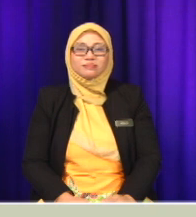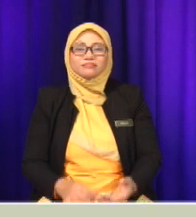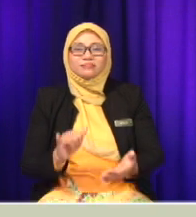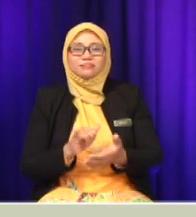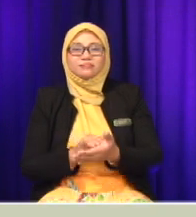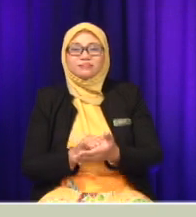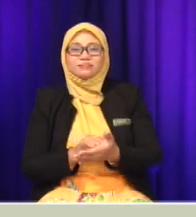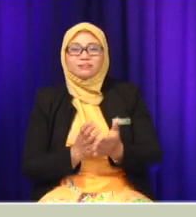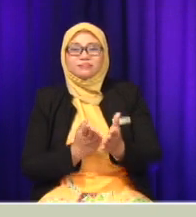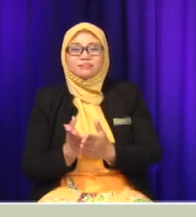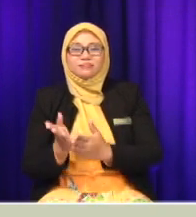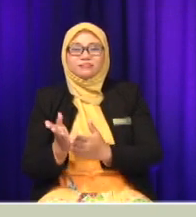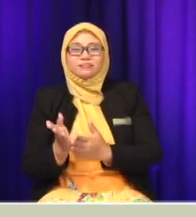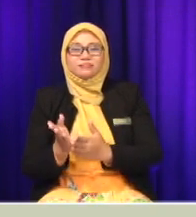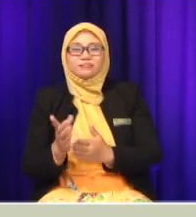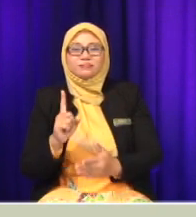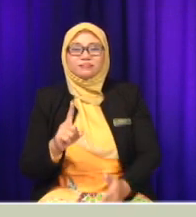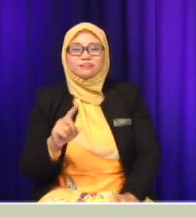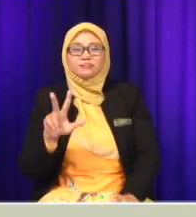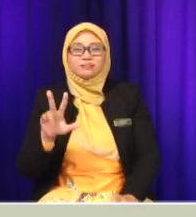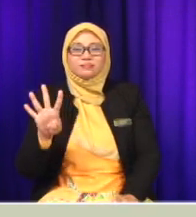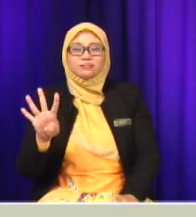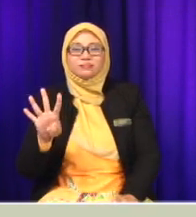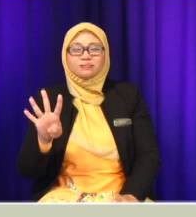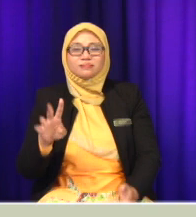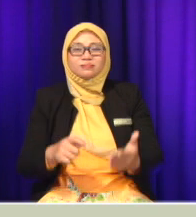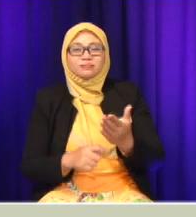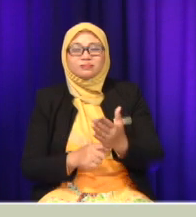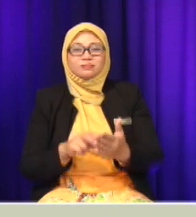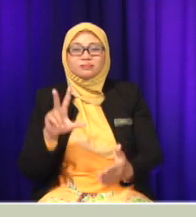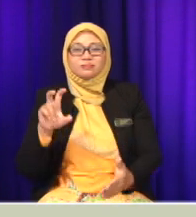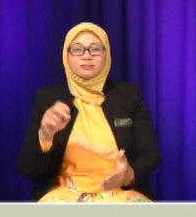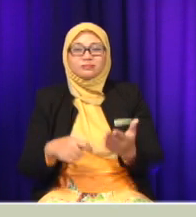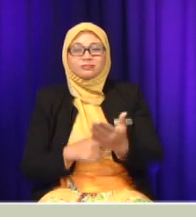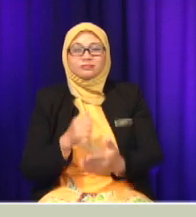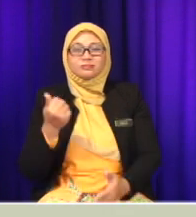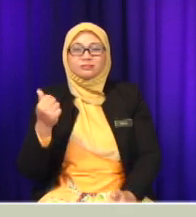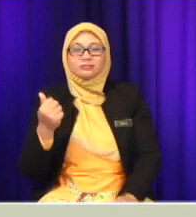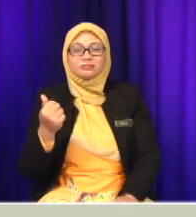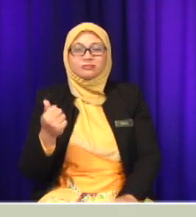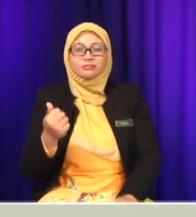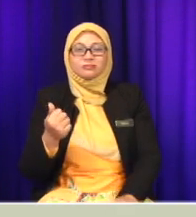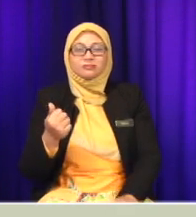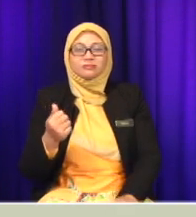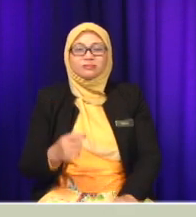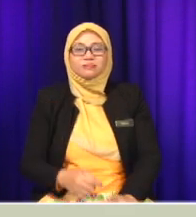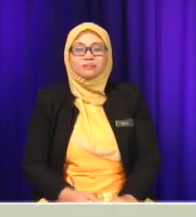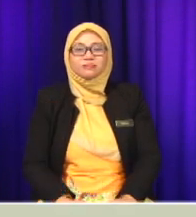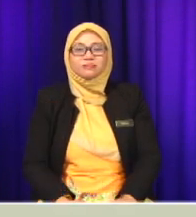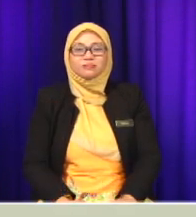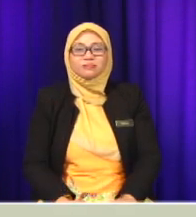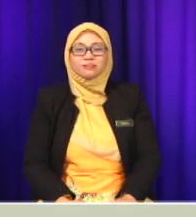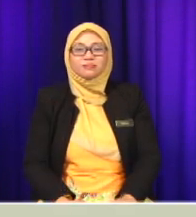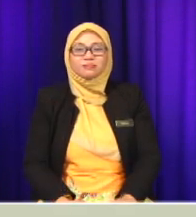seterusnya 134 30 10 kita masukkan nilai 134+